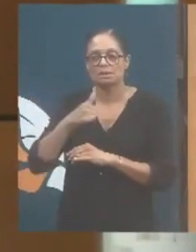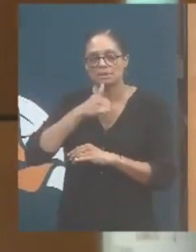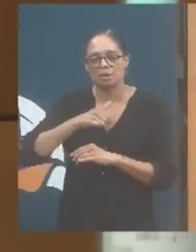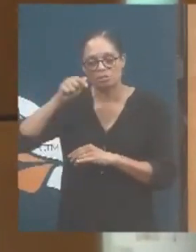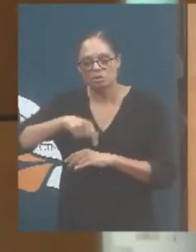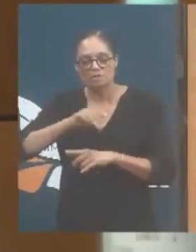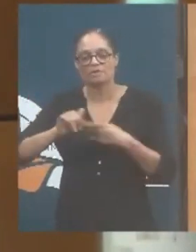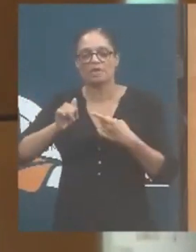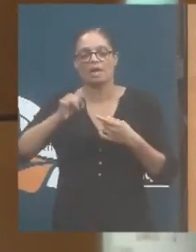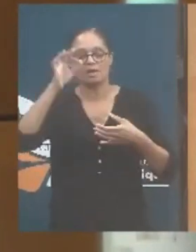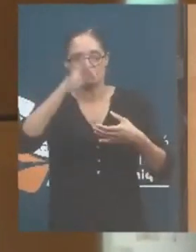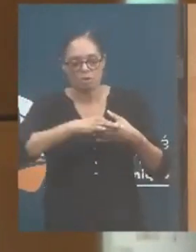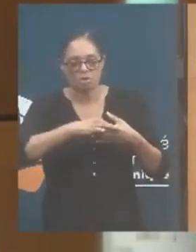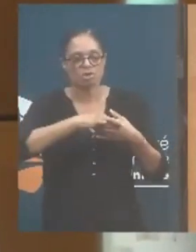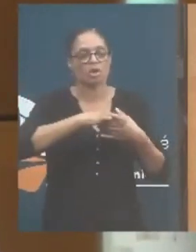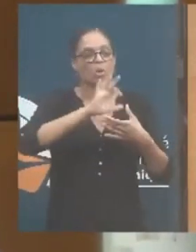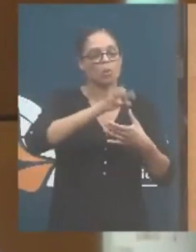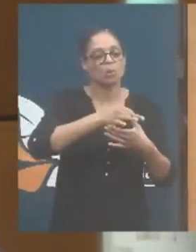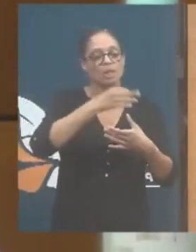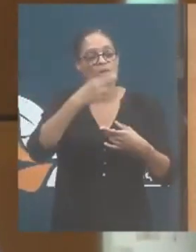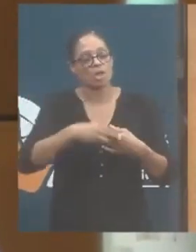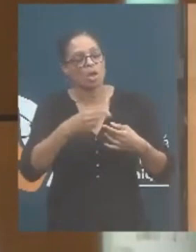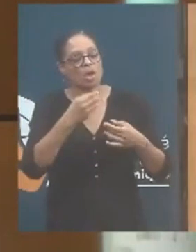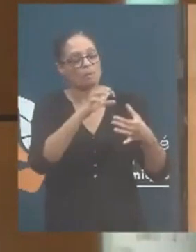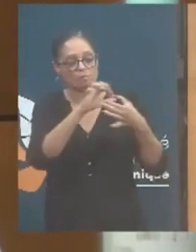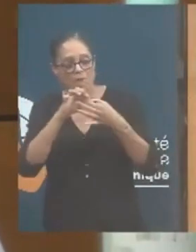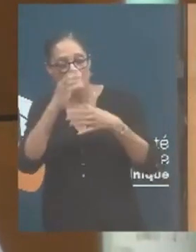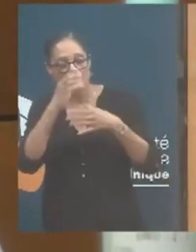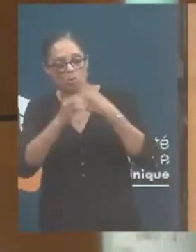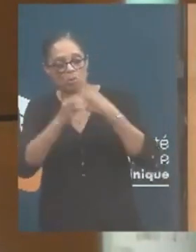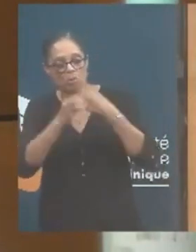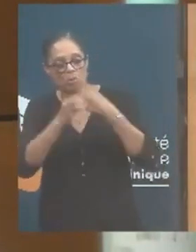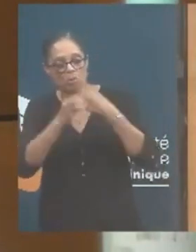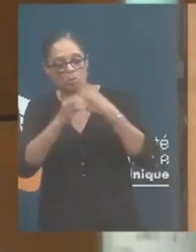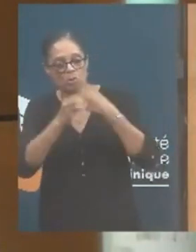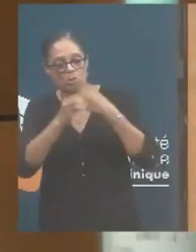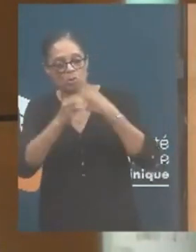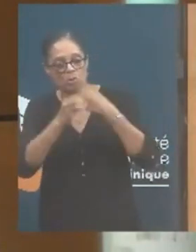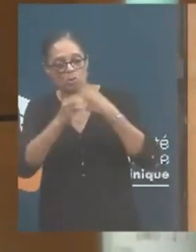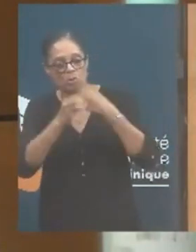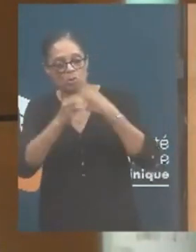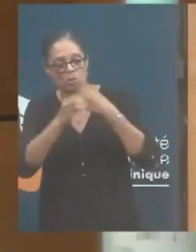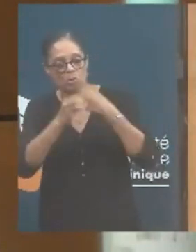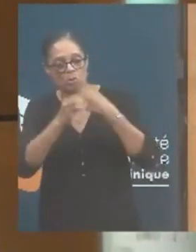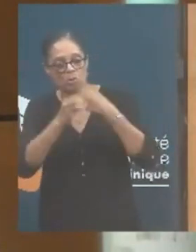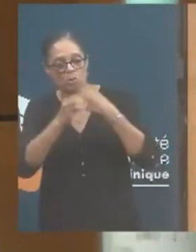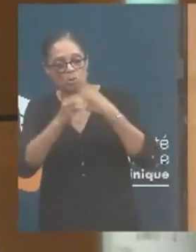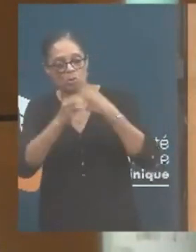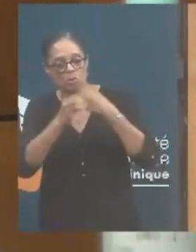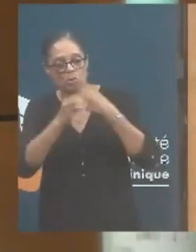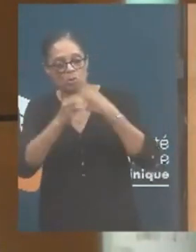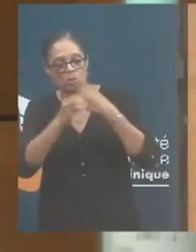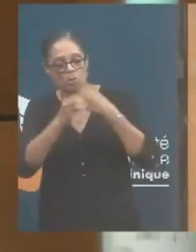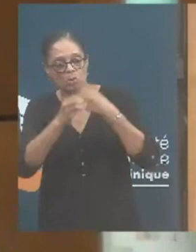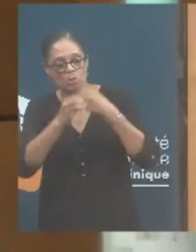un référendum d'autodétermination. Les collègues l'ont rappelé, mais je veux insister là-dessus, pour que tout un chacun connaisse le